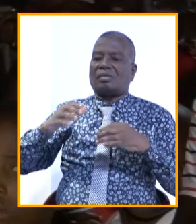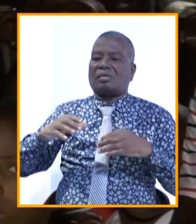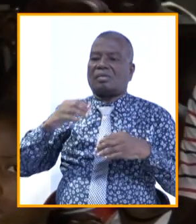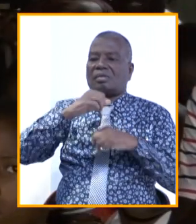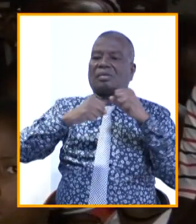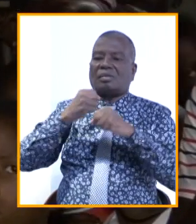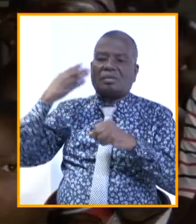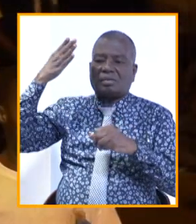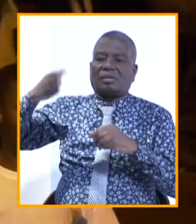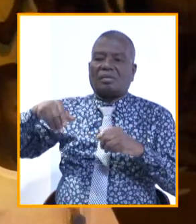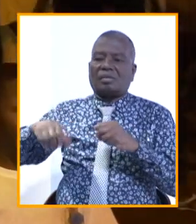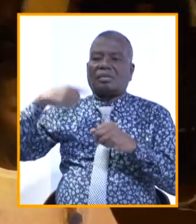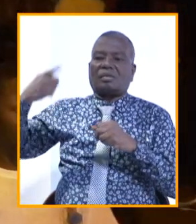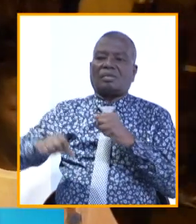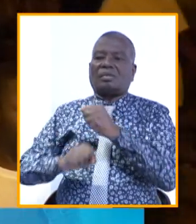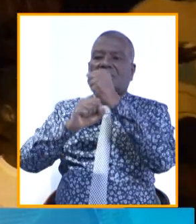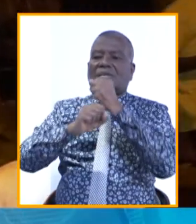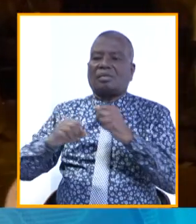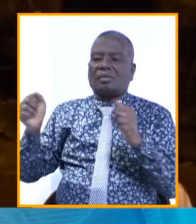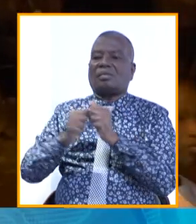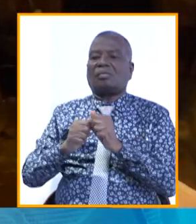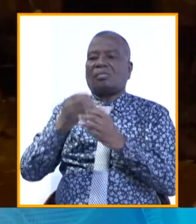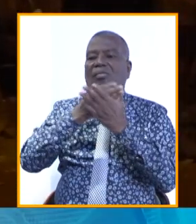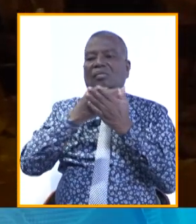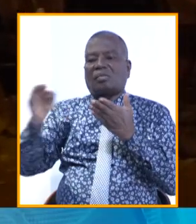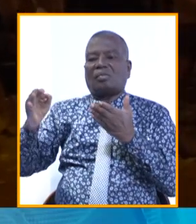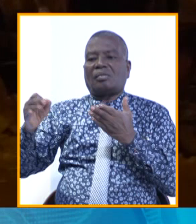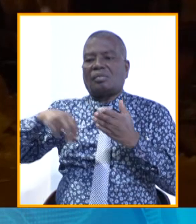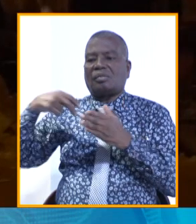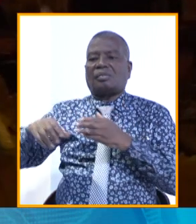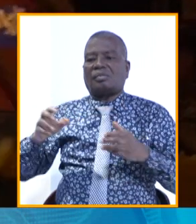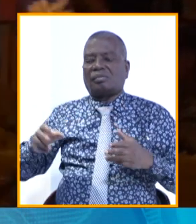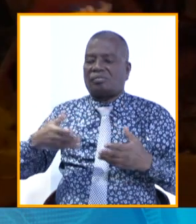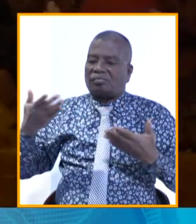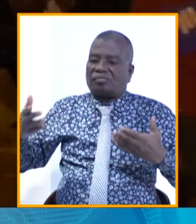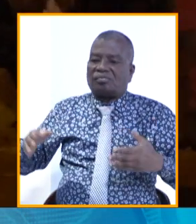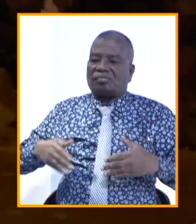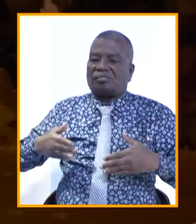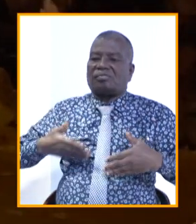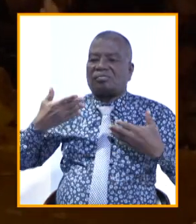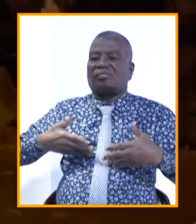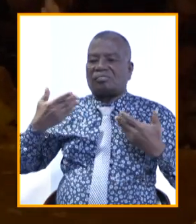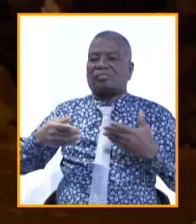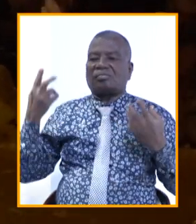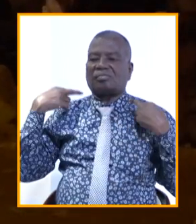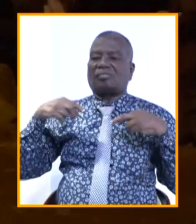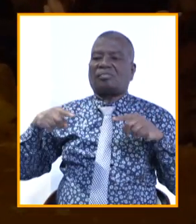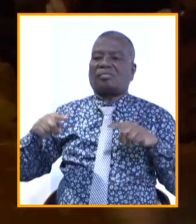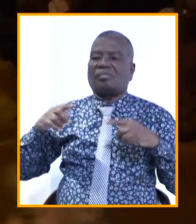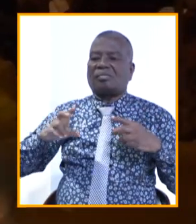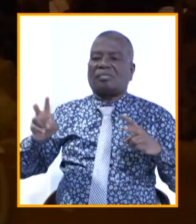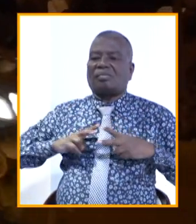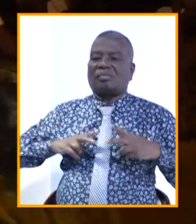à venir qu'il va toujours nous soutenir. Malgré la défaite, nous nous sommes épanouis pendant les vacances. Ce tournoi a permis que nous soyons encore